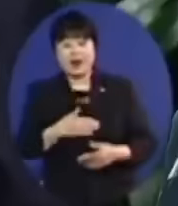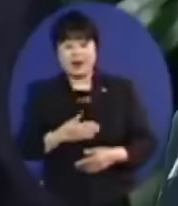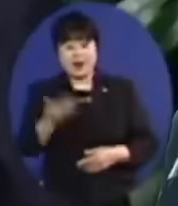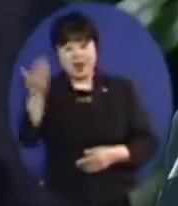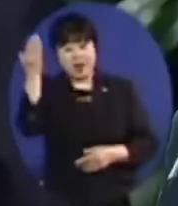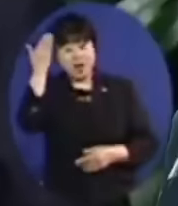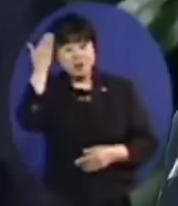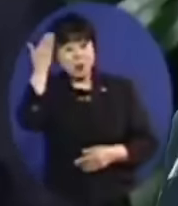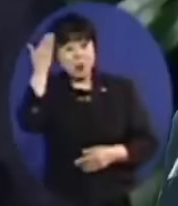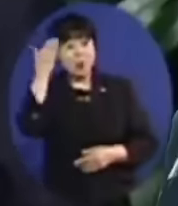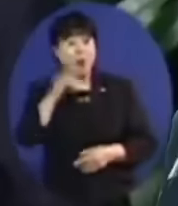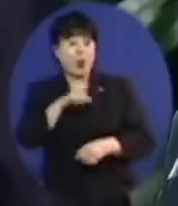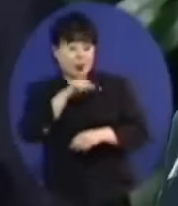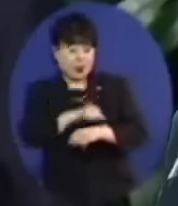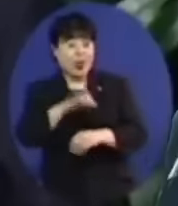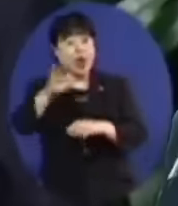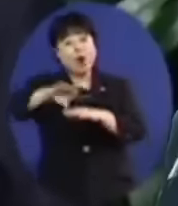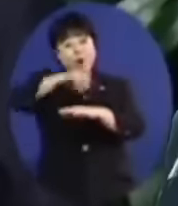솔로몬은 어떻습니까?